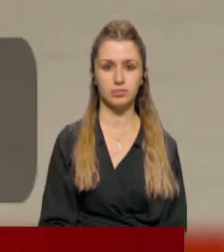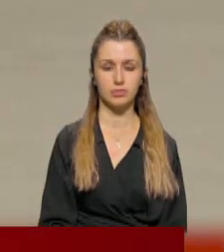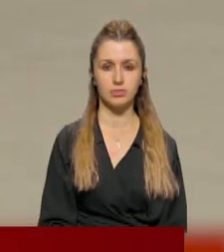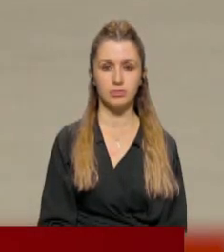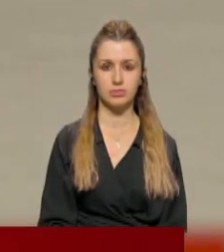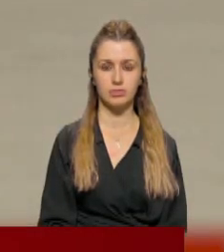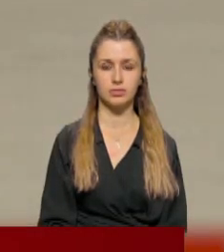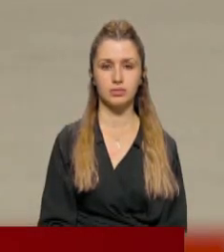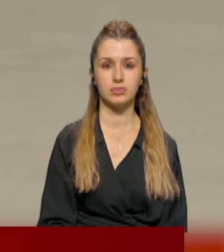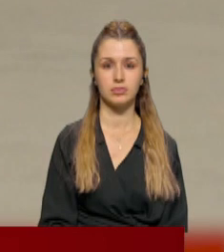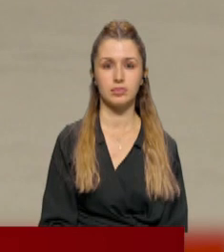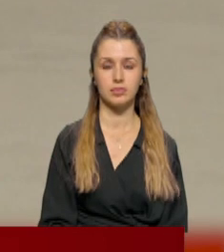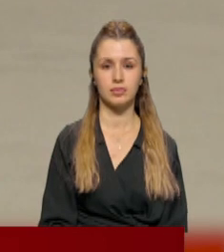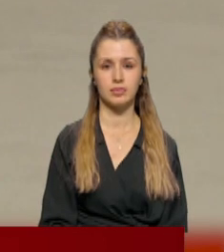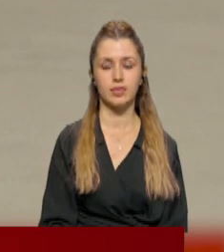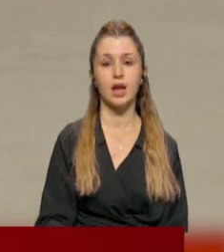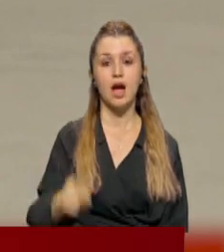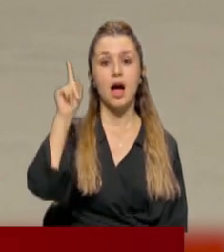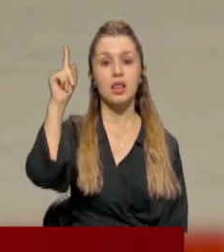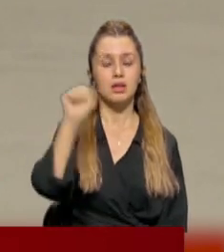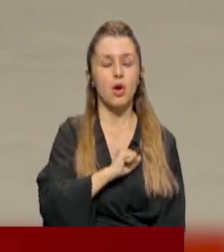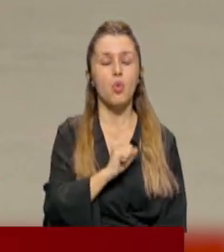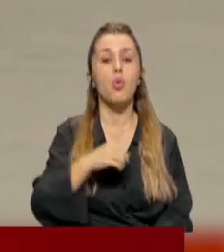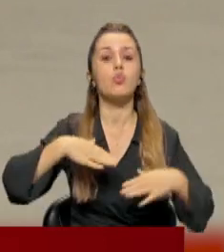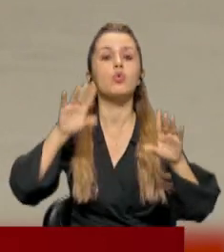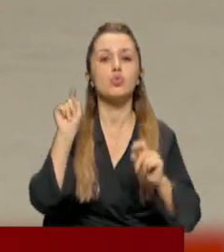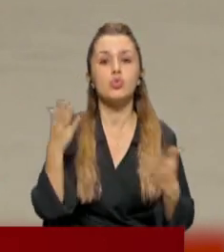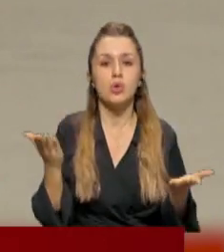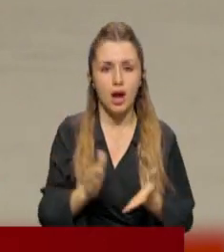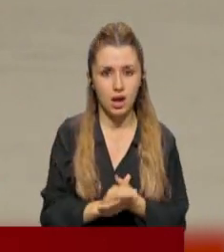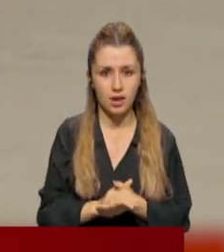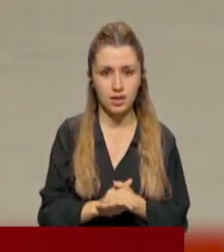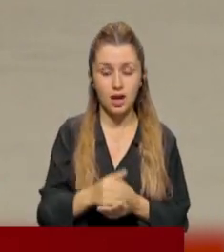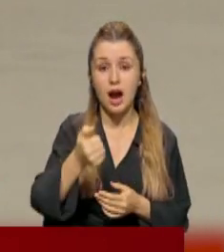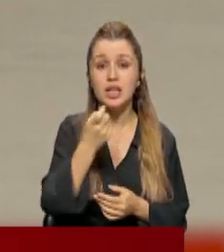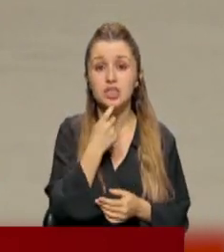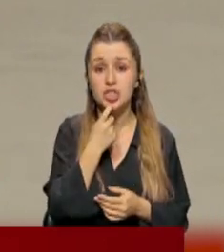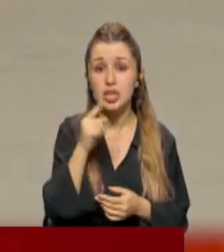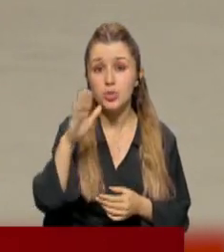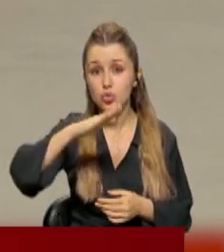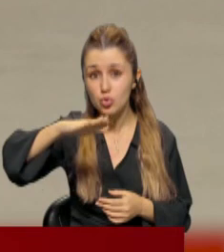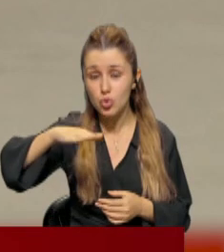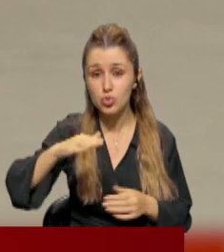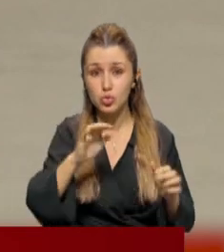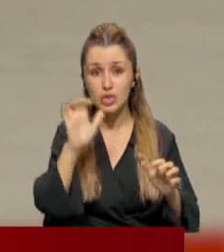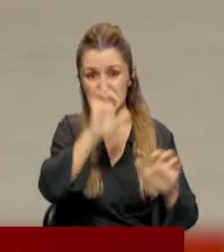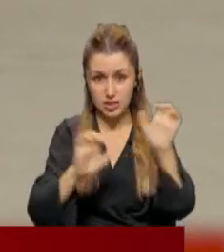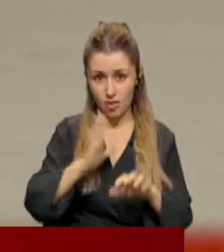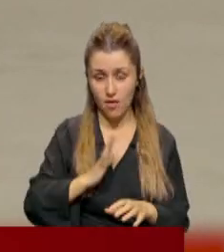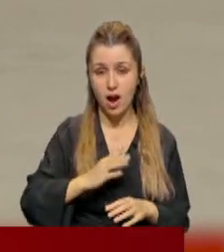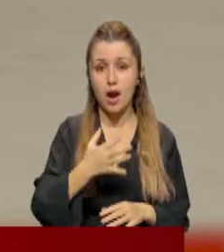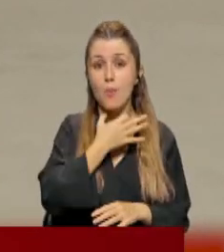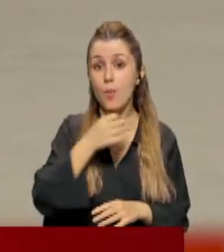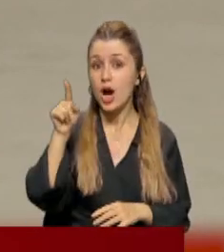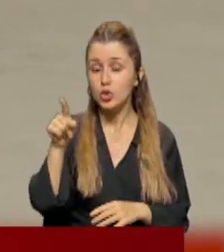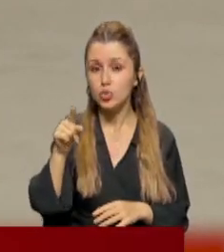Aynı gün. Ya el insaf! Allah'tan korkmuyor musunuz ya? 6 yaşındaki bir çocuk istismarı.